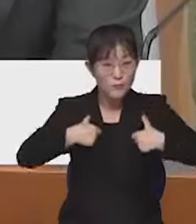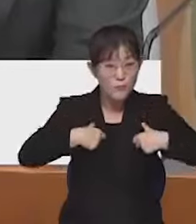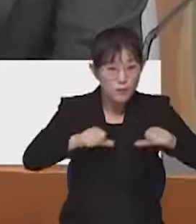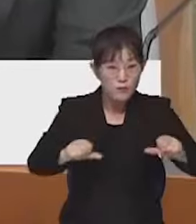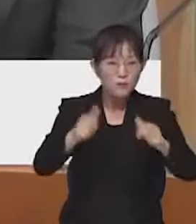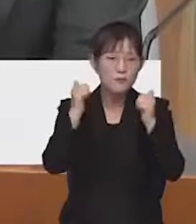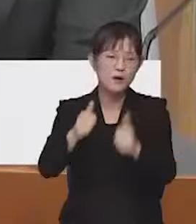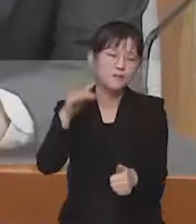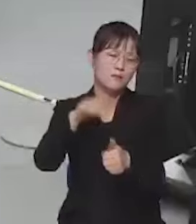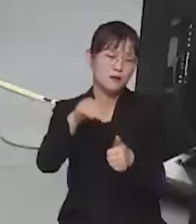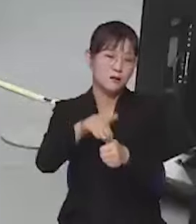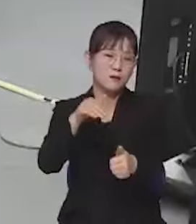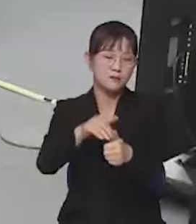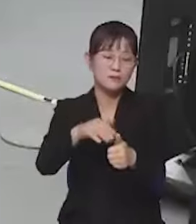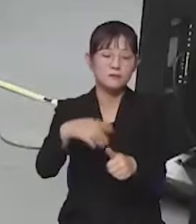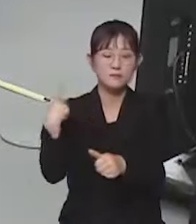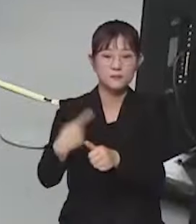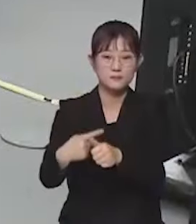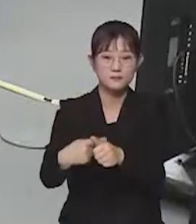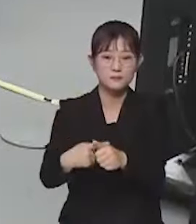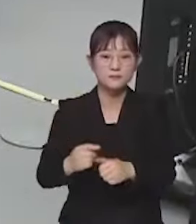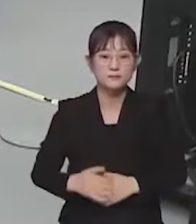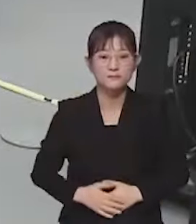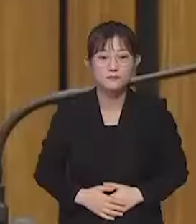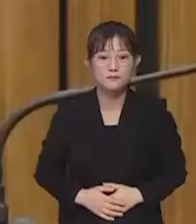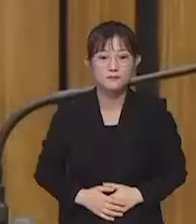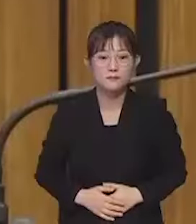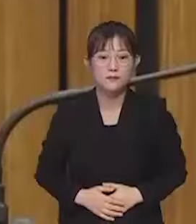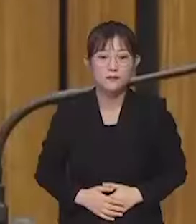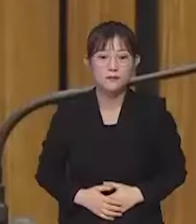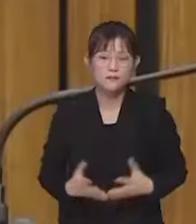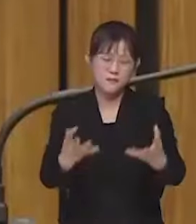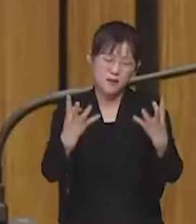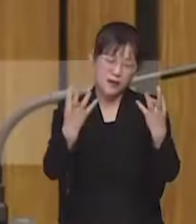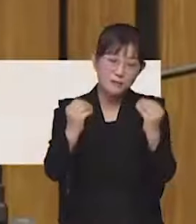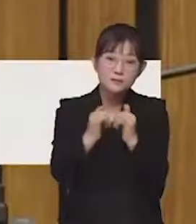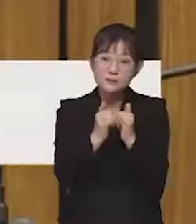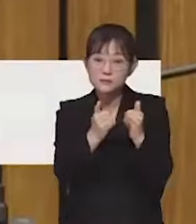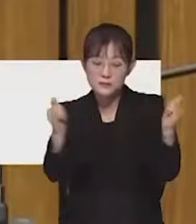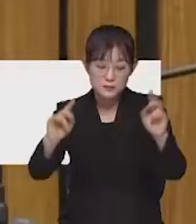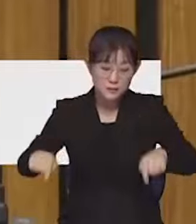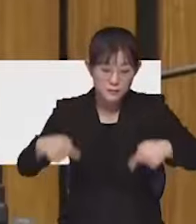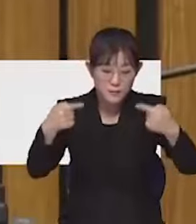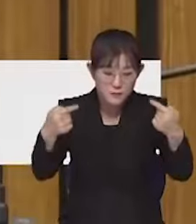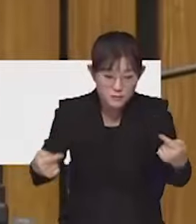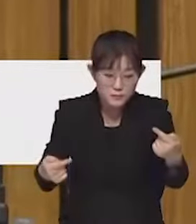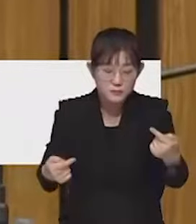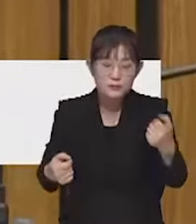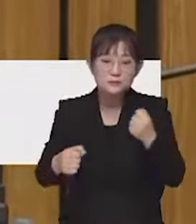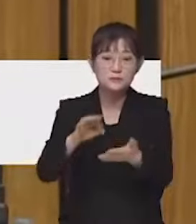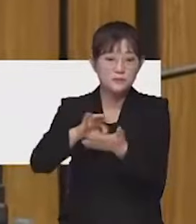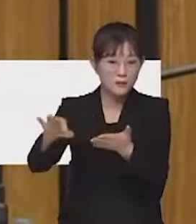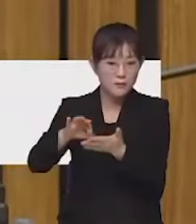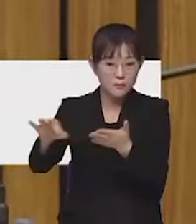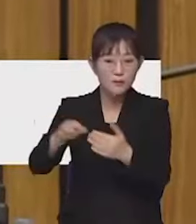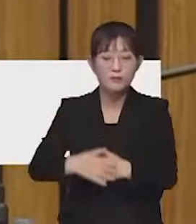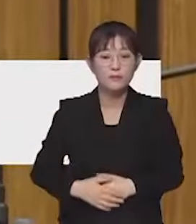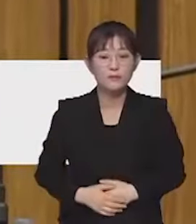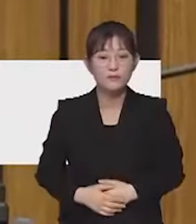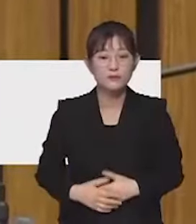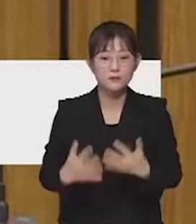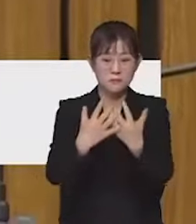방해까지 이어가고 있다는 지적입니다. 이렇게 많은 사람들이 에너지를 소비하고 오히려 그리고